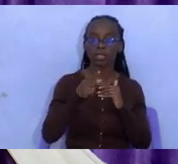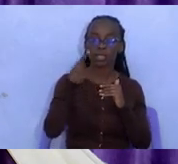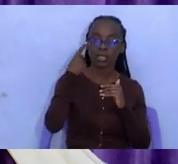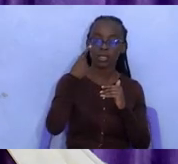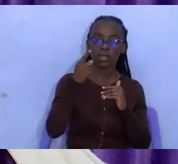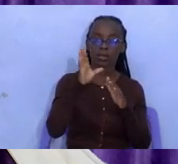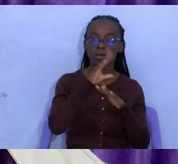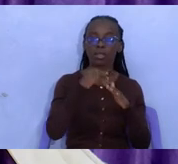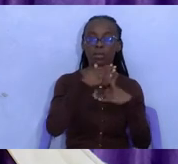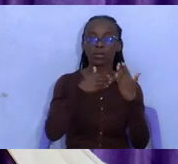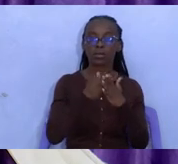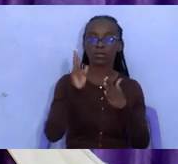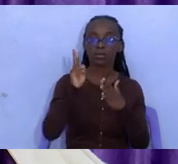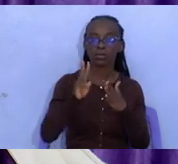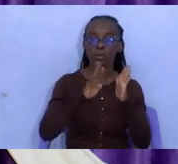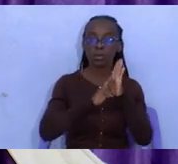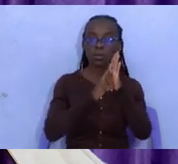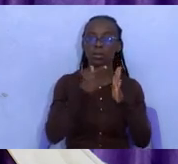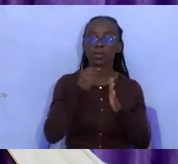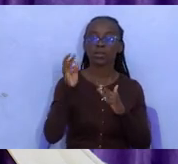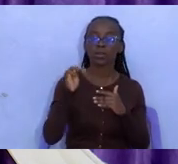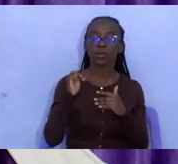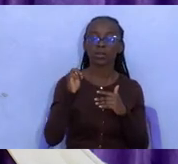mbili zikamuwakilisha.